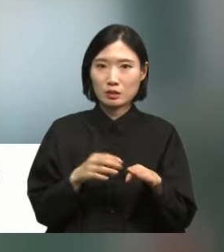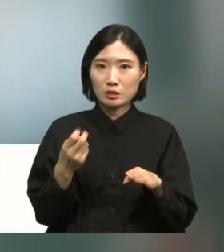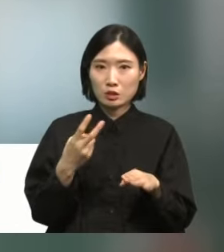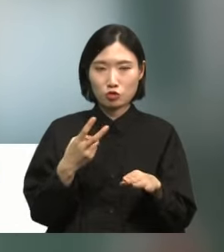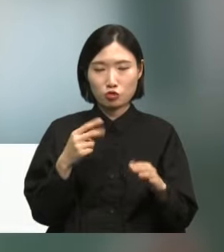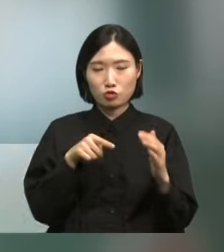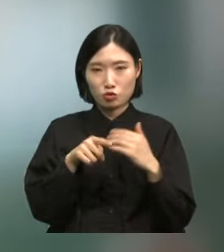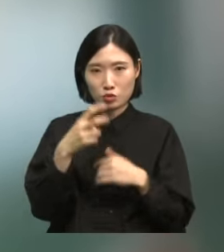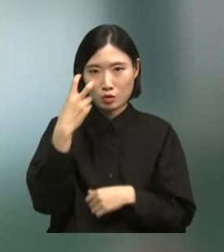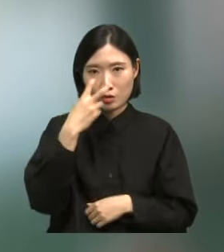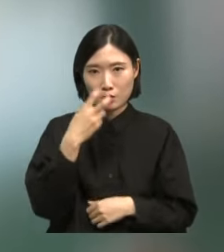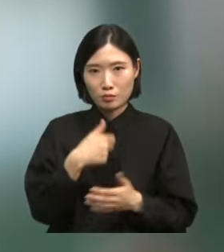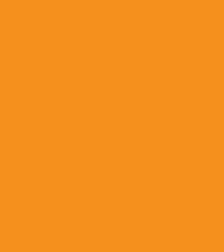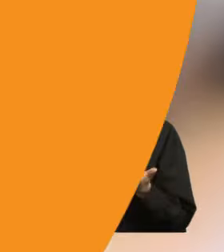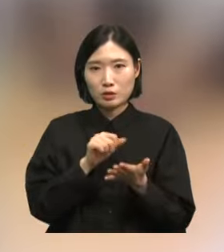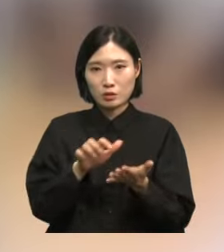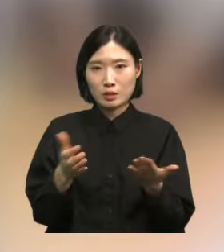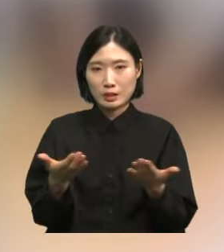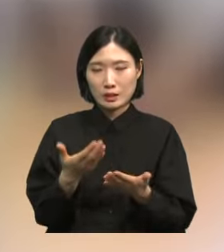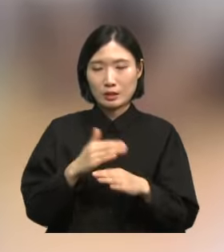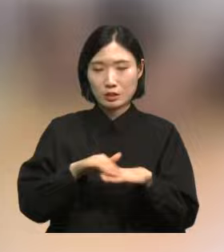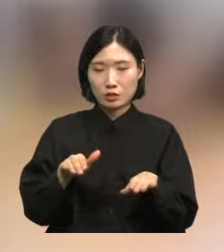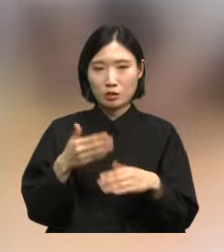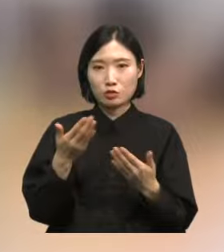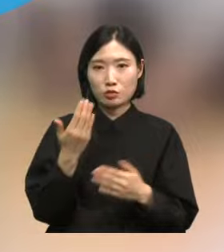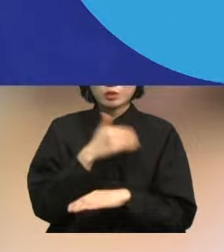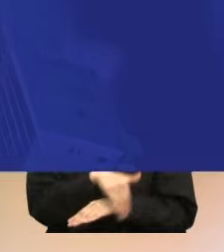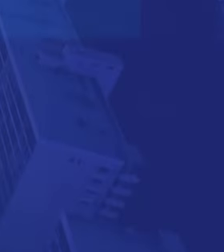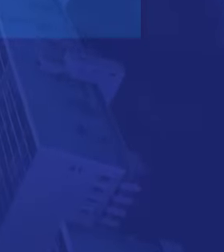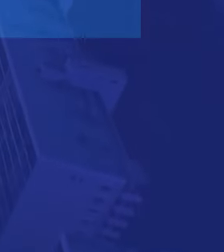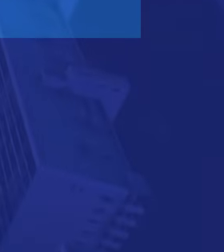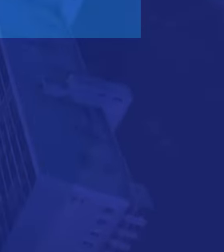점검과 물품 전달 업무 등을 처리할